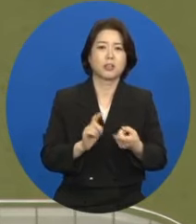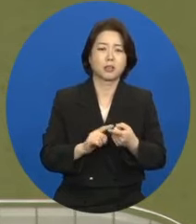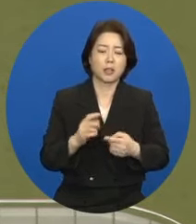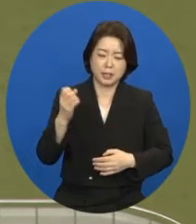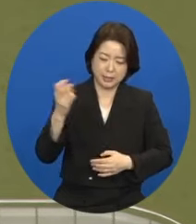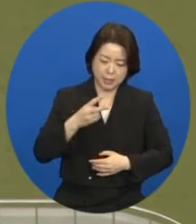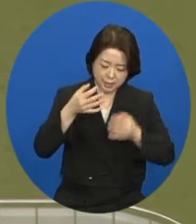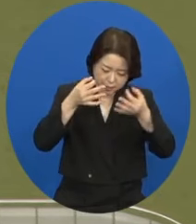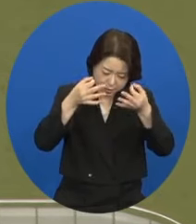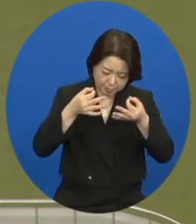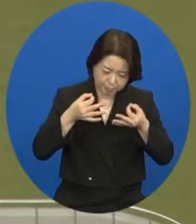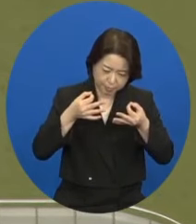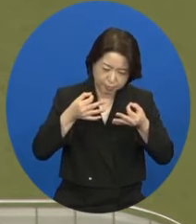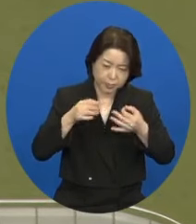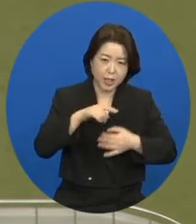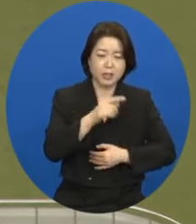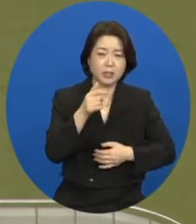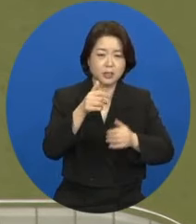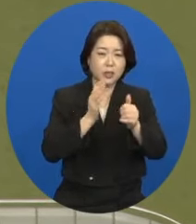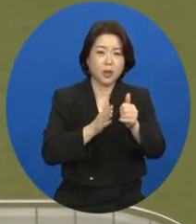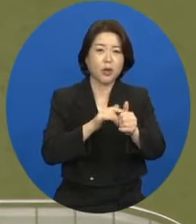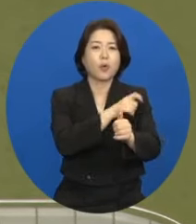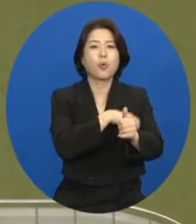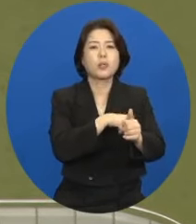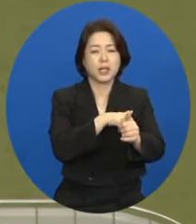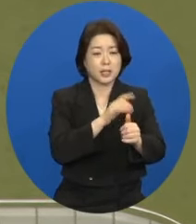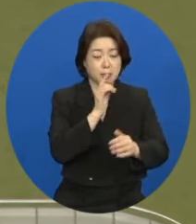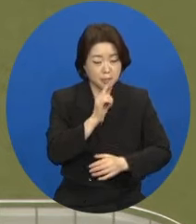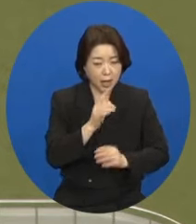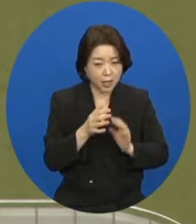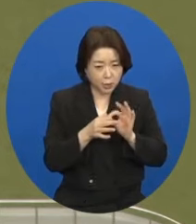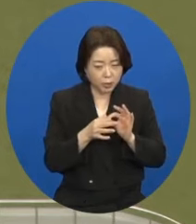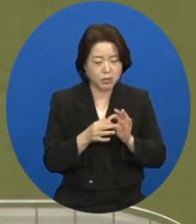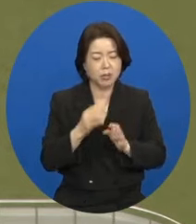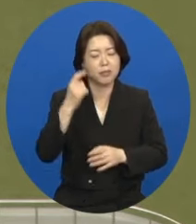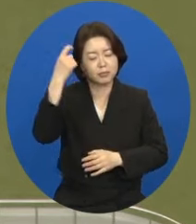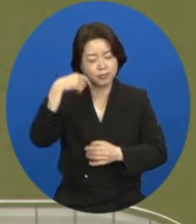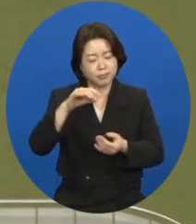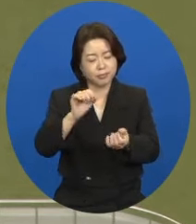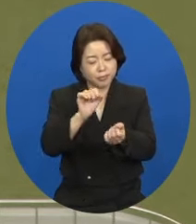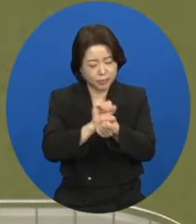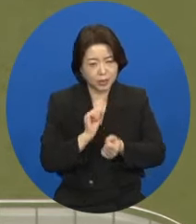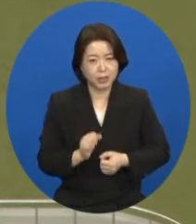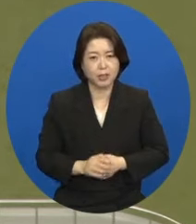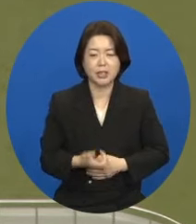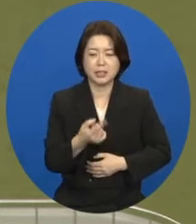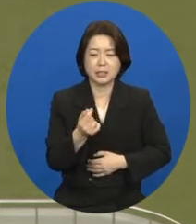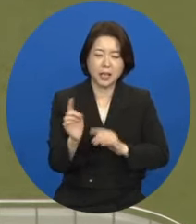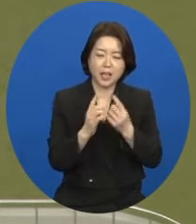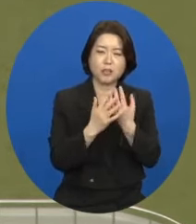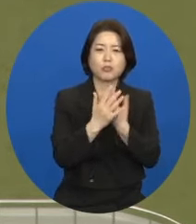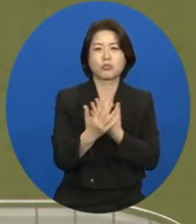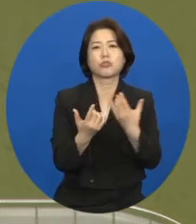다시 한번 그분의 이야기를 통해 느끼게 되어서 작은 부흥에 같았습니다.